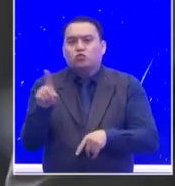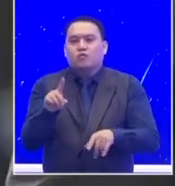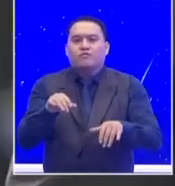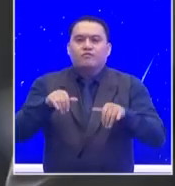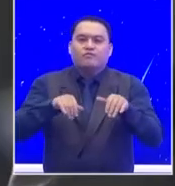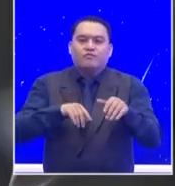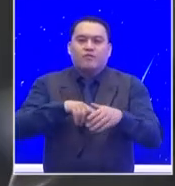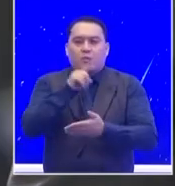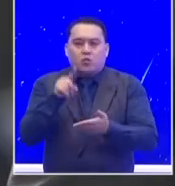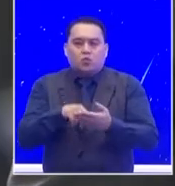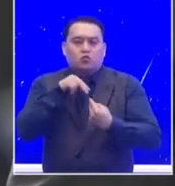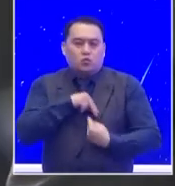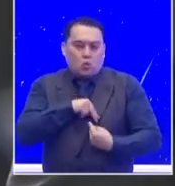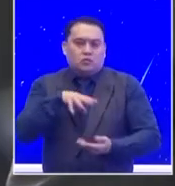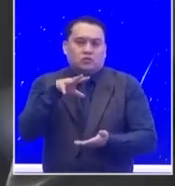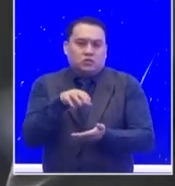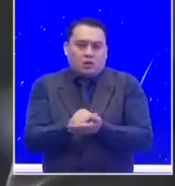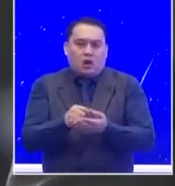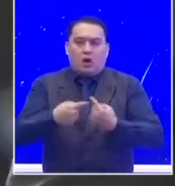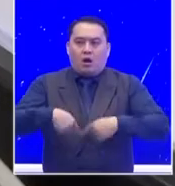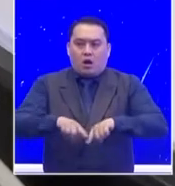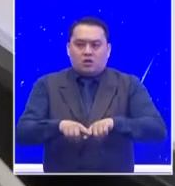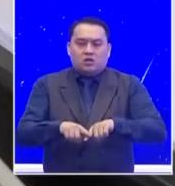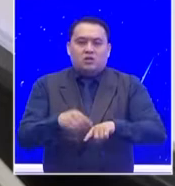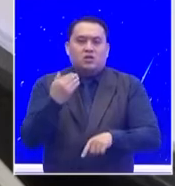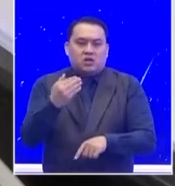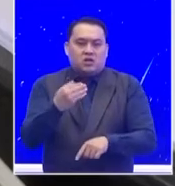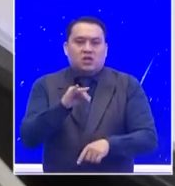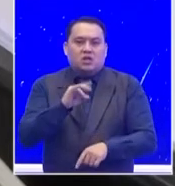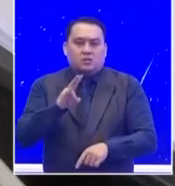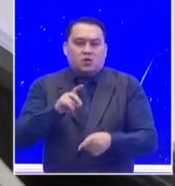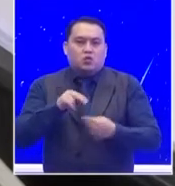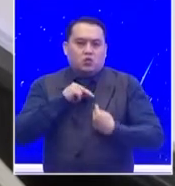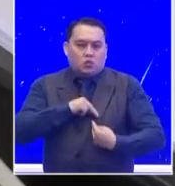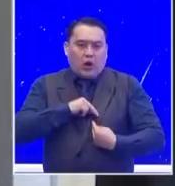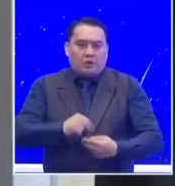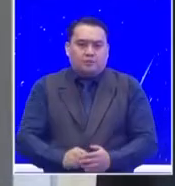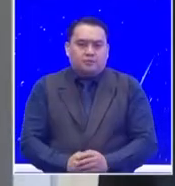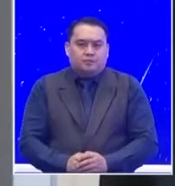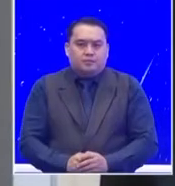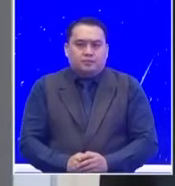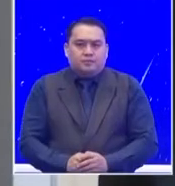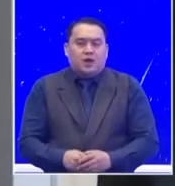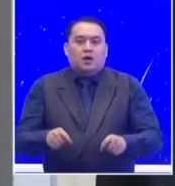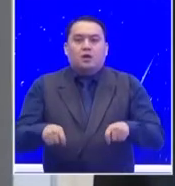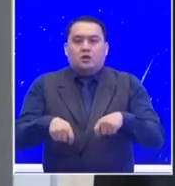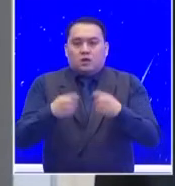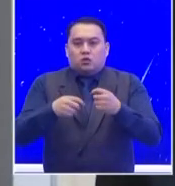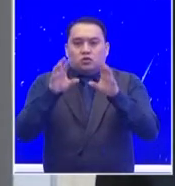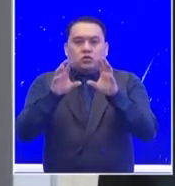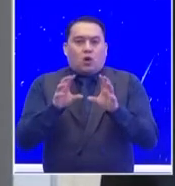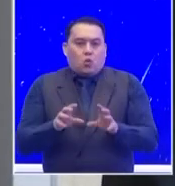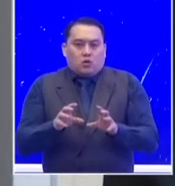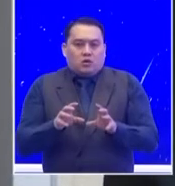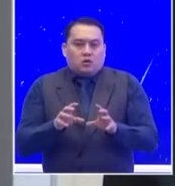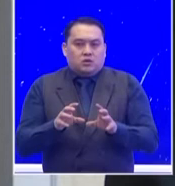вопросами трудового законодательства занимается отдельное ведомство, а именно инспекция по труду. В основном нарушение трудового законодательства